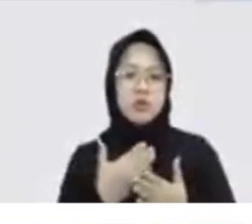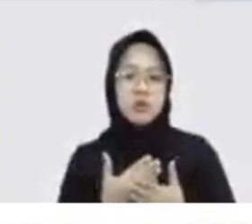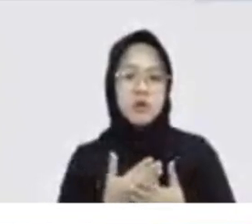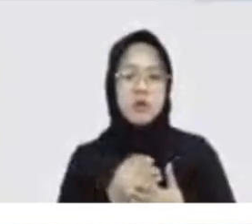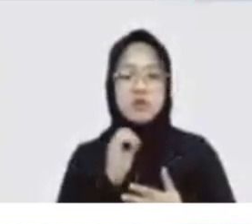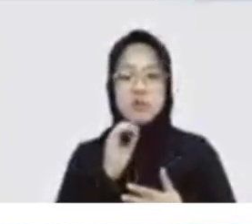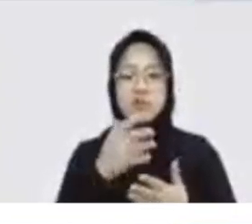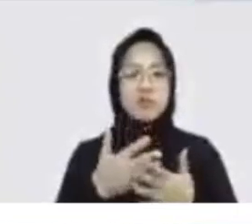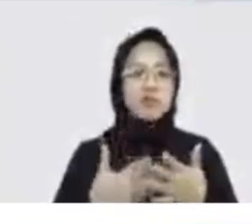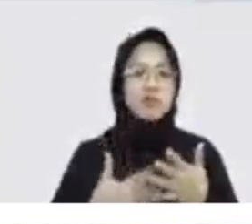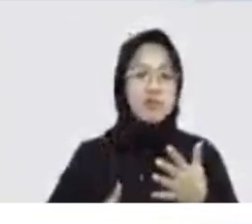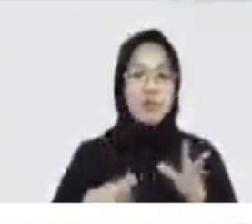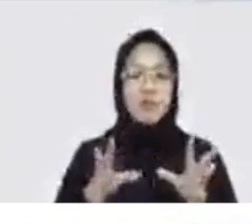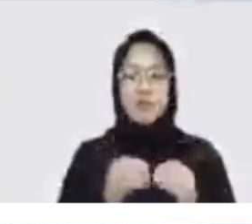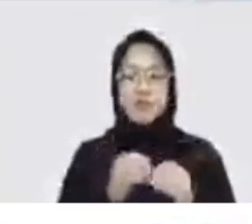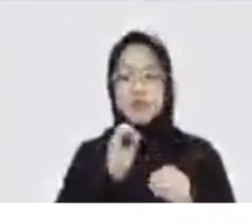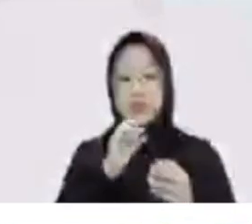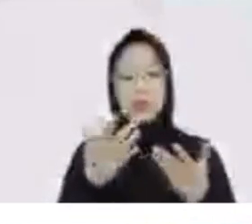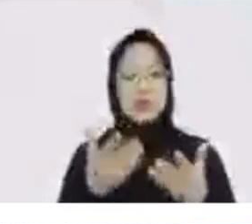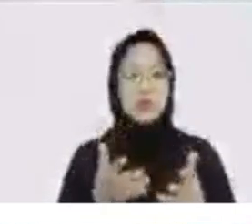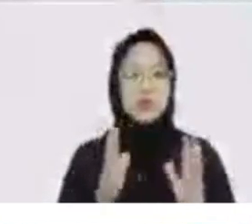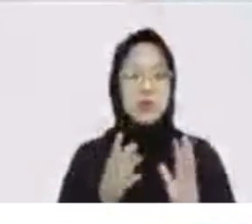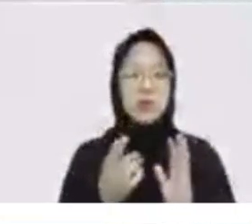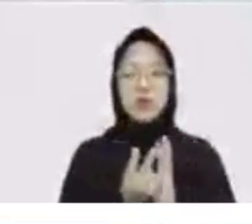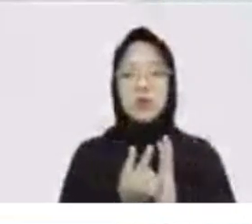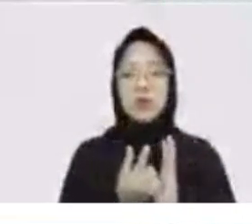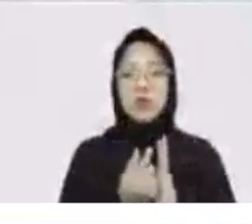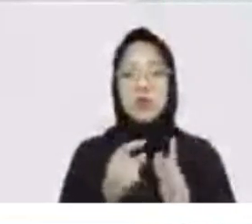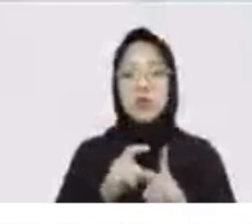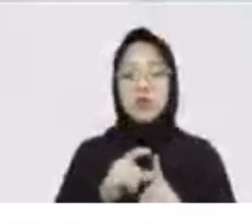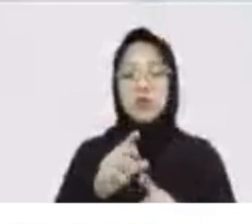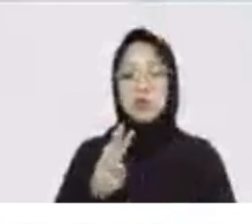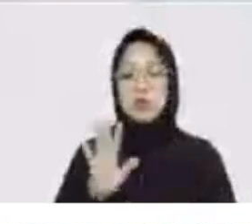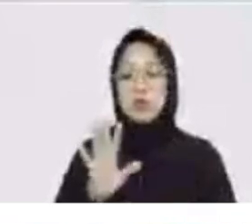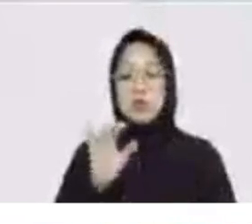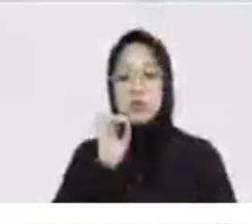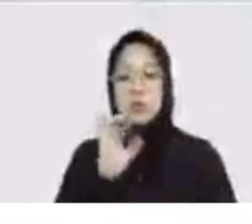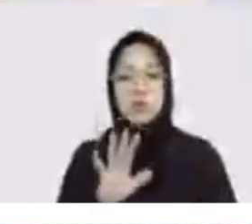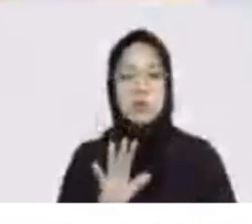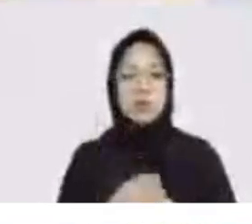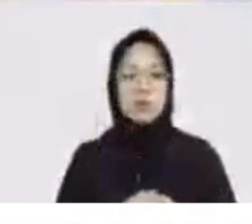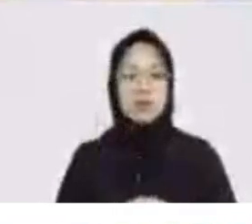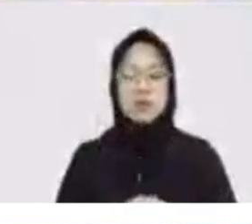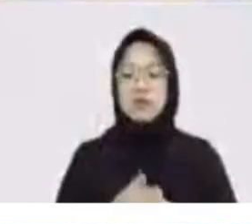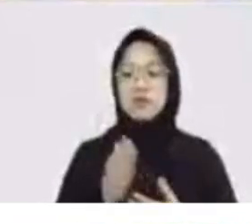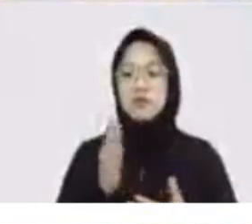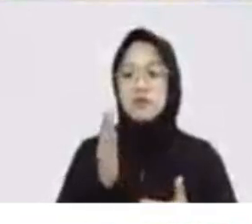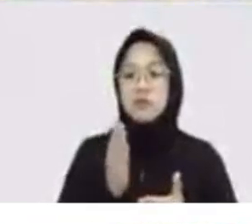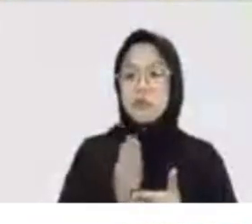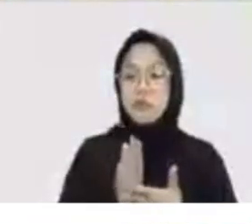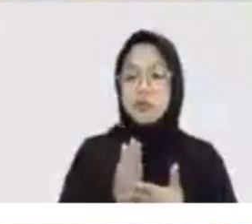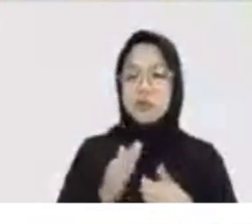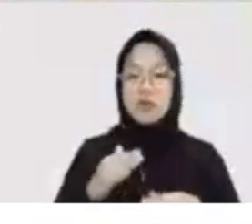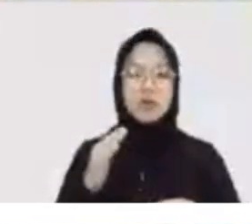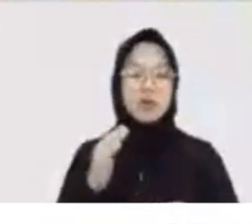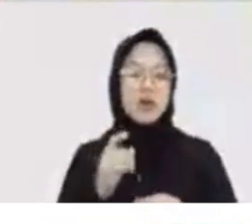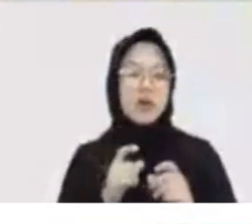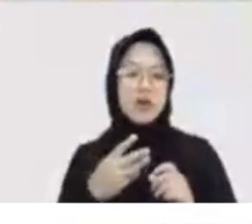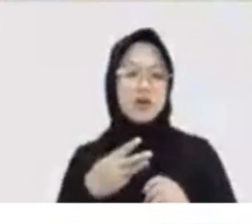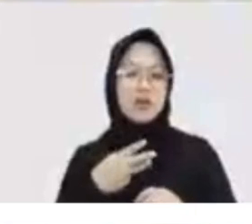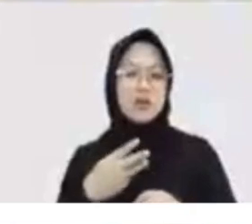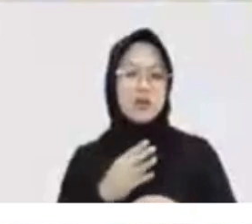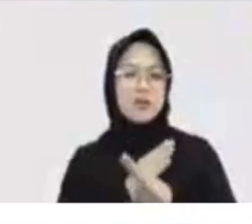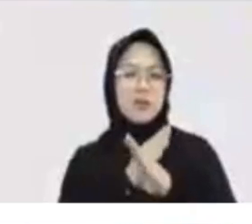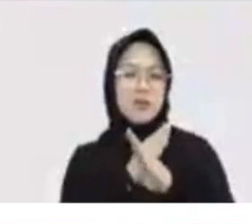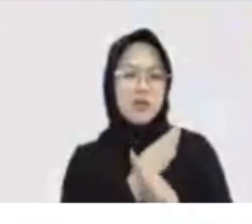konklusi dianggap diucapkan berdasarkan undang- Dasar 1945 dianggap diucapkan Amar putusan mengadili dalam Eksepsi menolah eksepsi